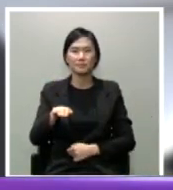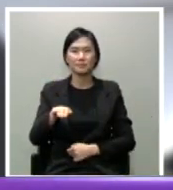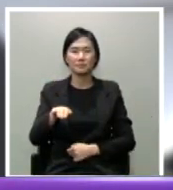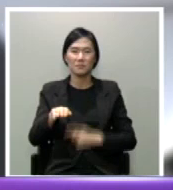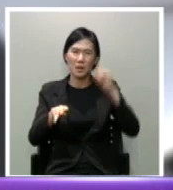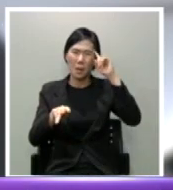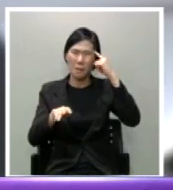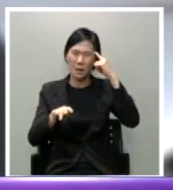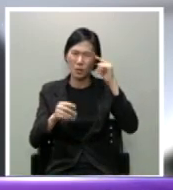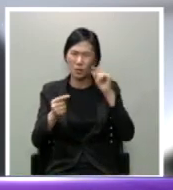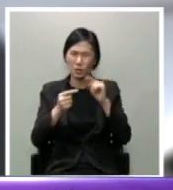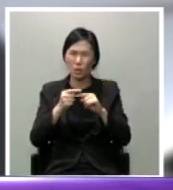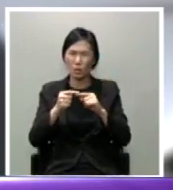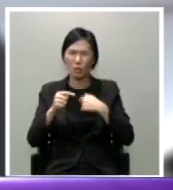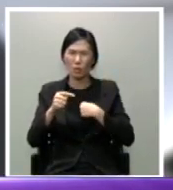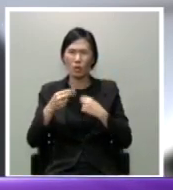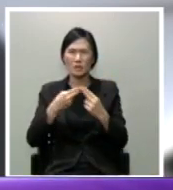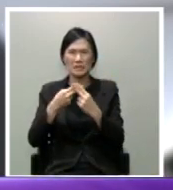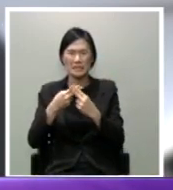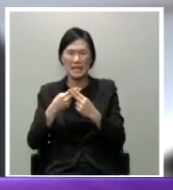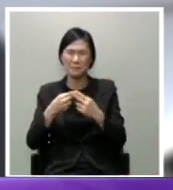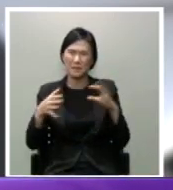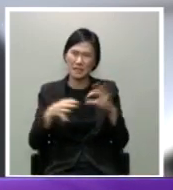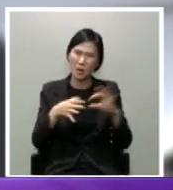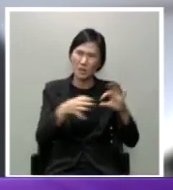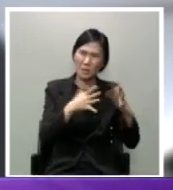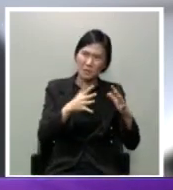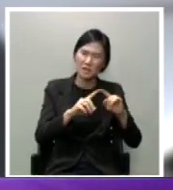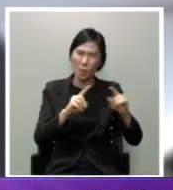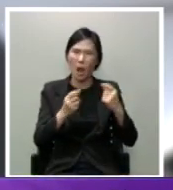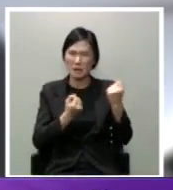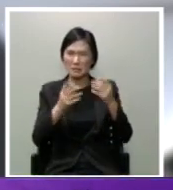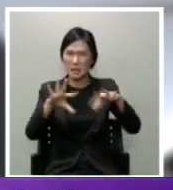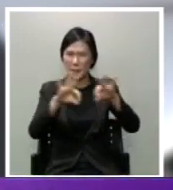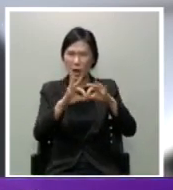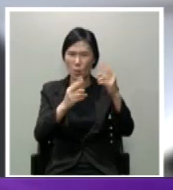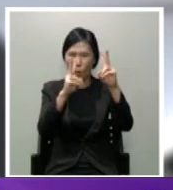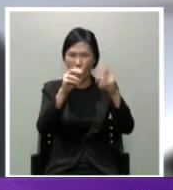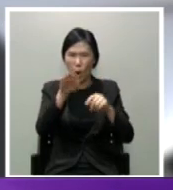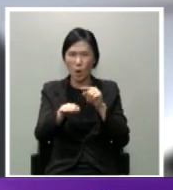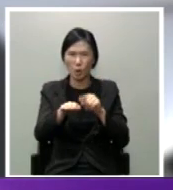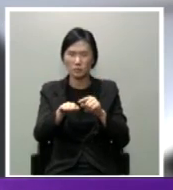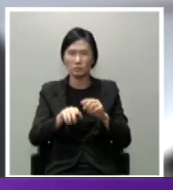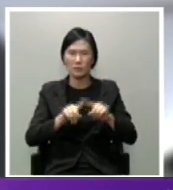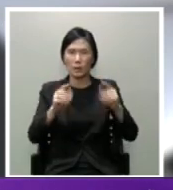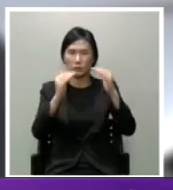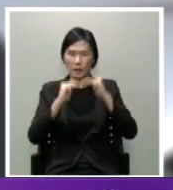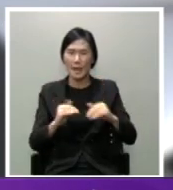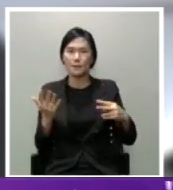ไม่รู้เกี่ยวอะไรกับเชฟโรเลตหรือเปล่านะครับแต่รถยนต์ท่านประธานนะเฉพาะในส่วนนี้จะจ